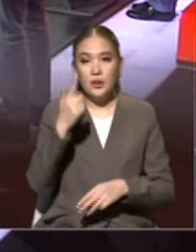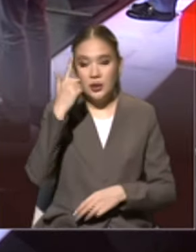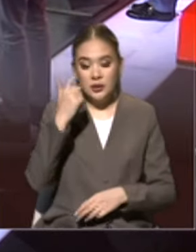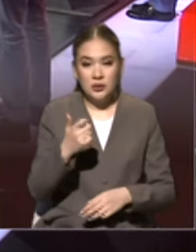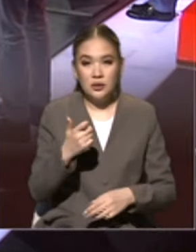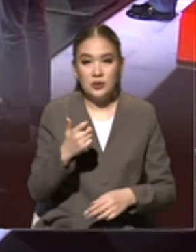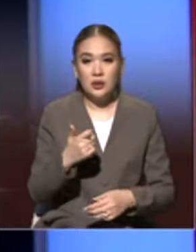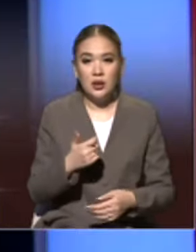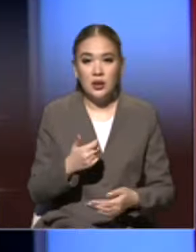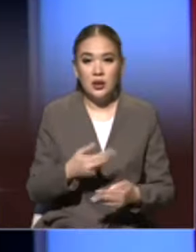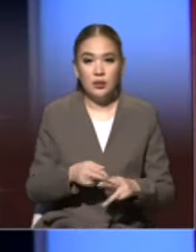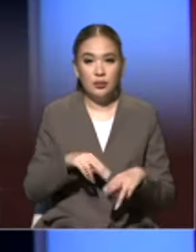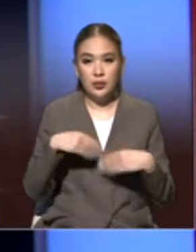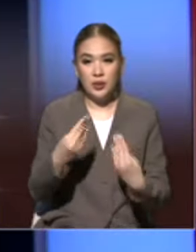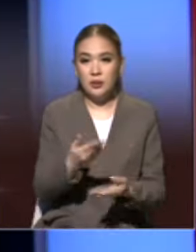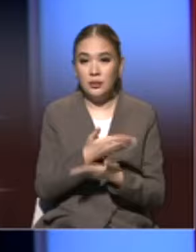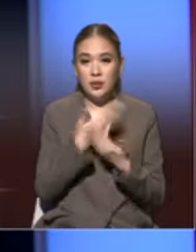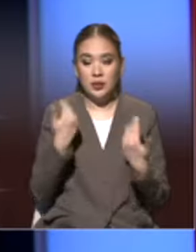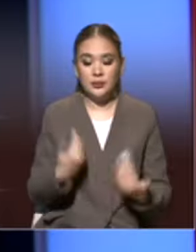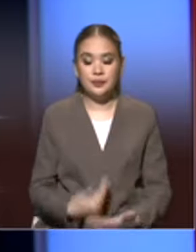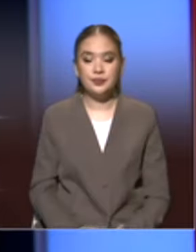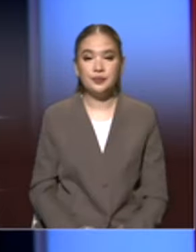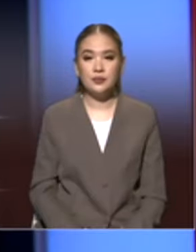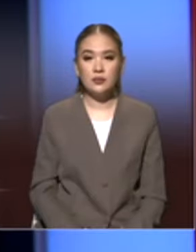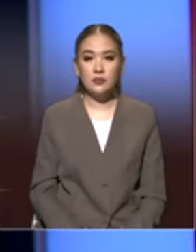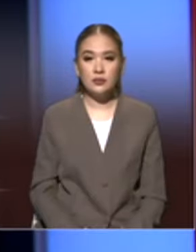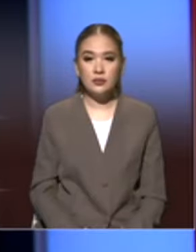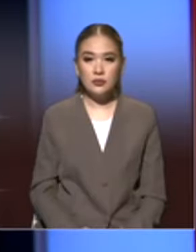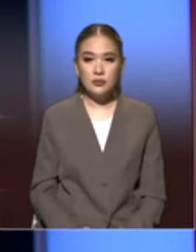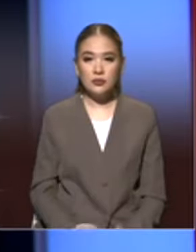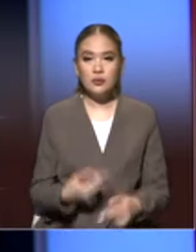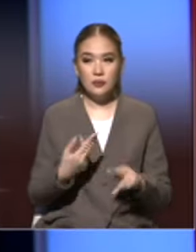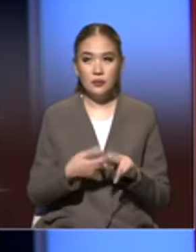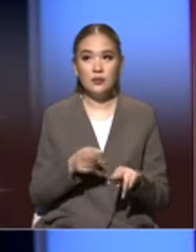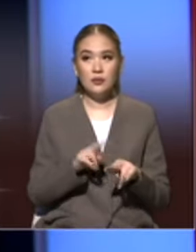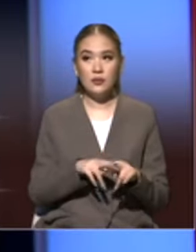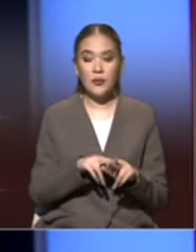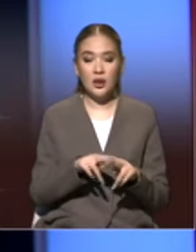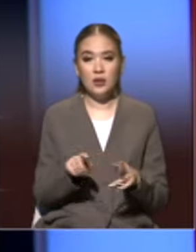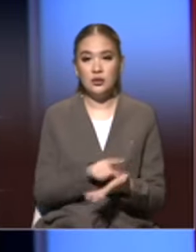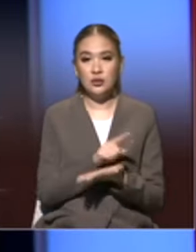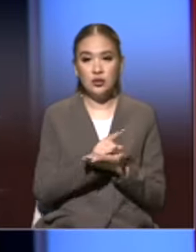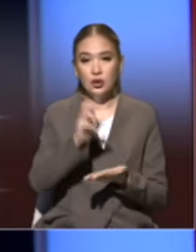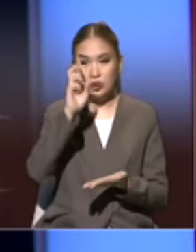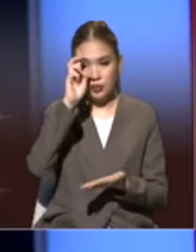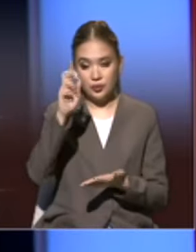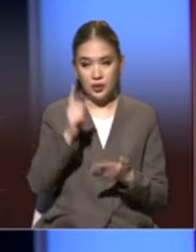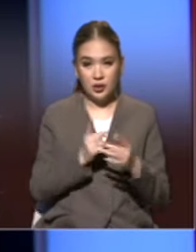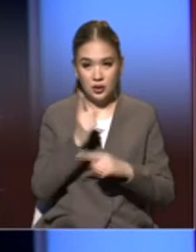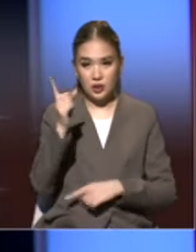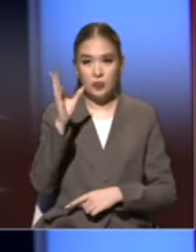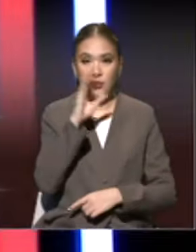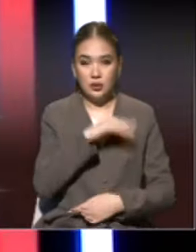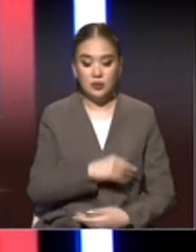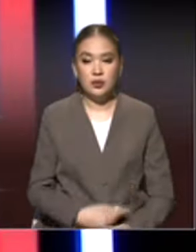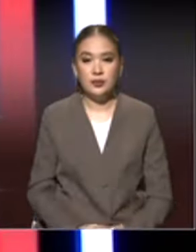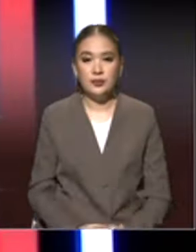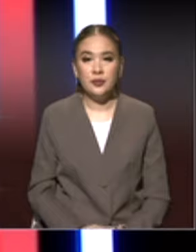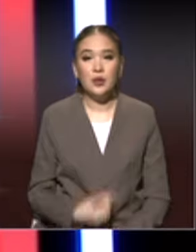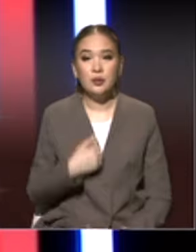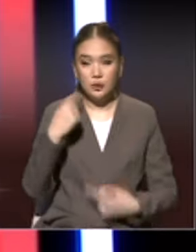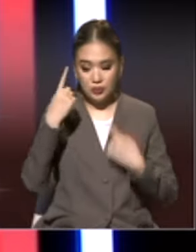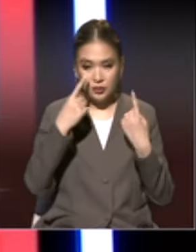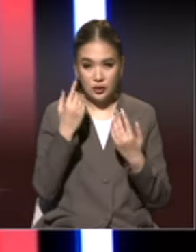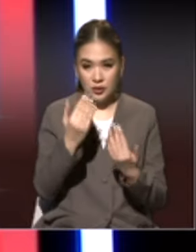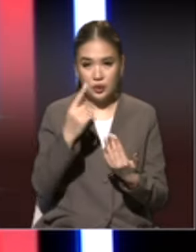оған бұйырмайтын. Сондықтан, конечно, күмәнданады, сосын үкімет ренжиді деген сияқты. Ербол мырза айтып отқан ойыңыз түсінікті.